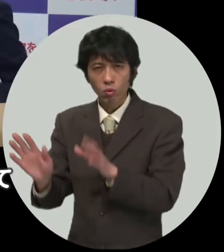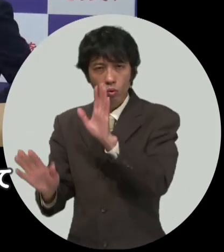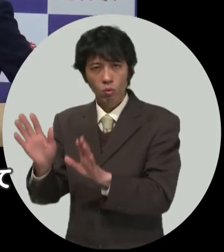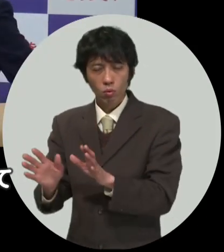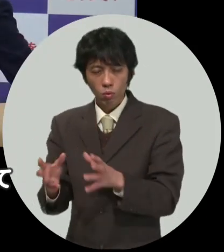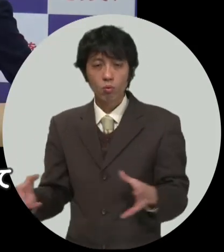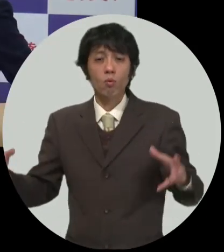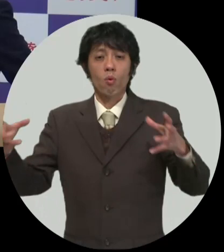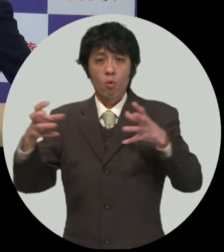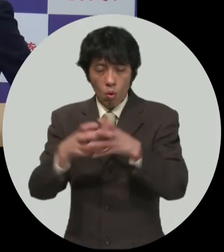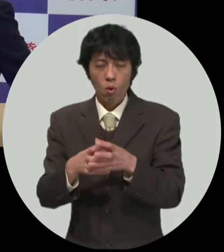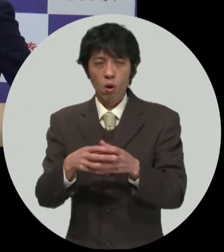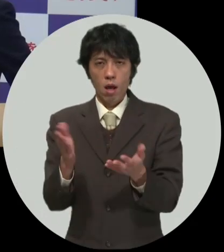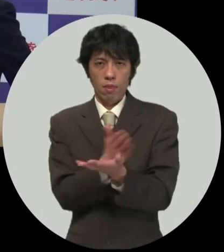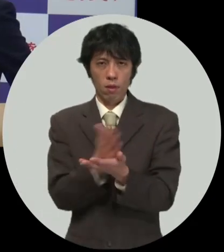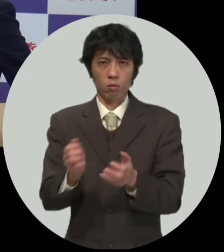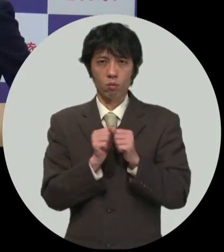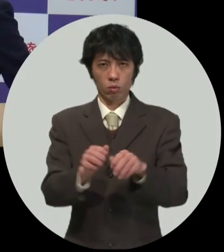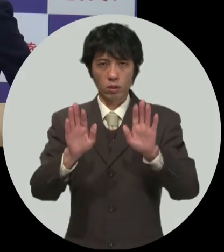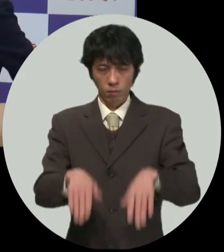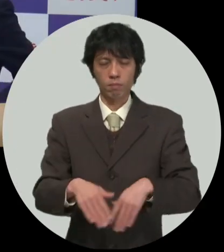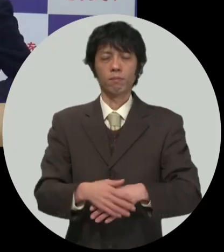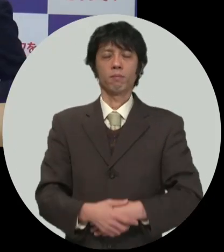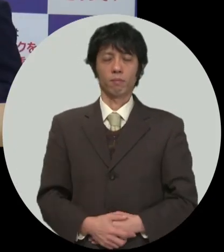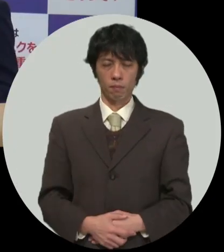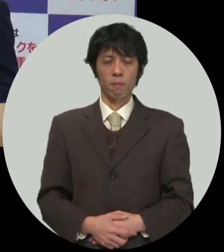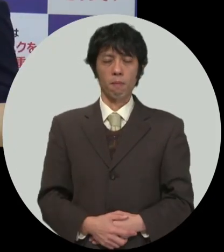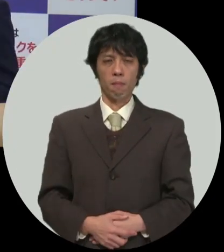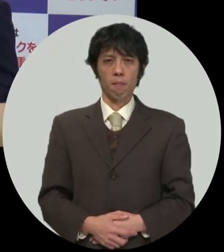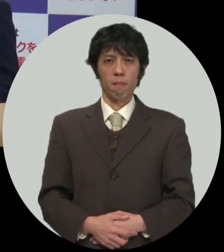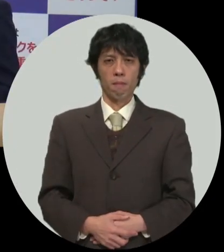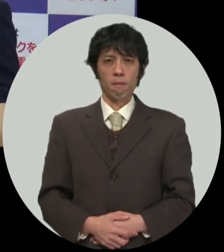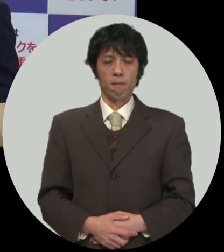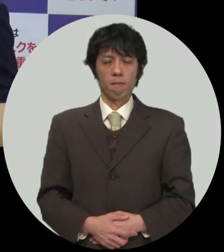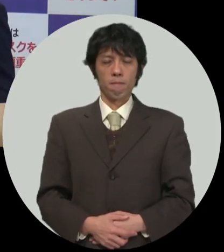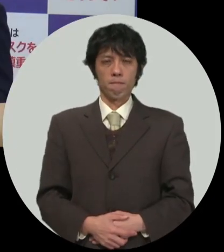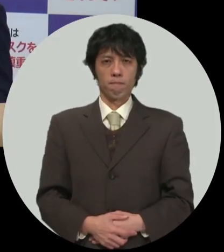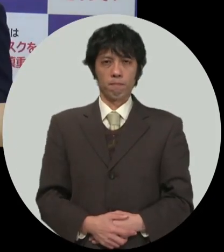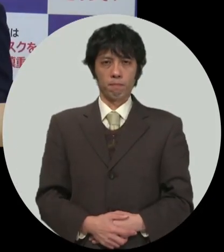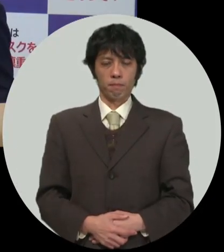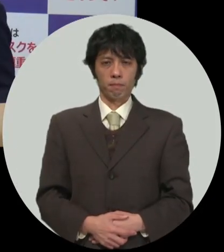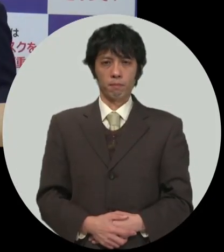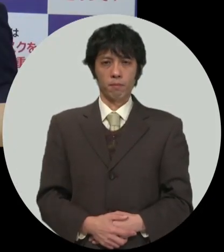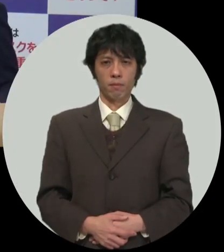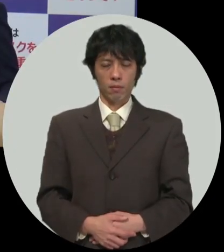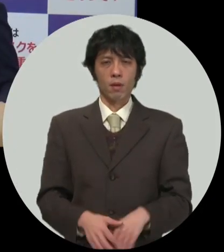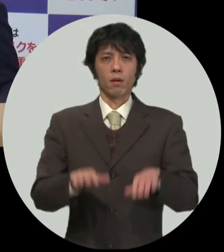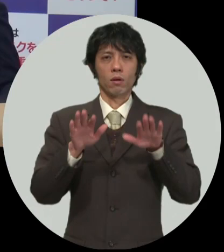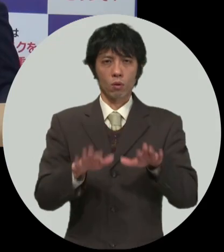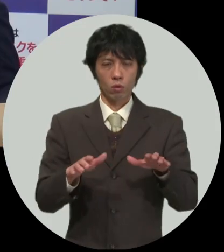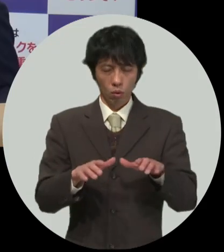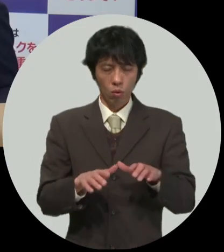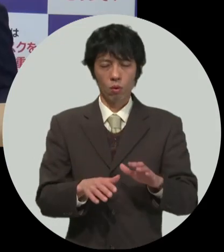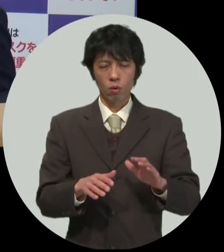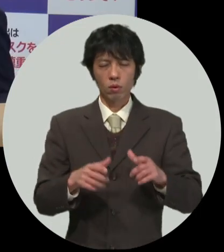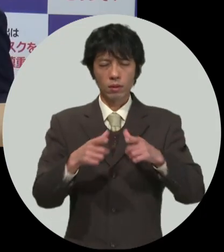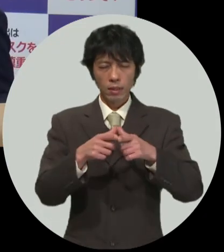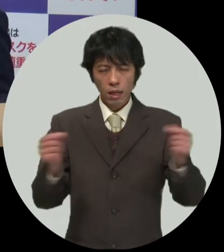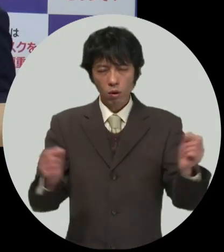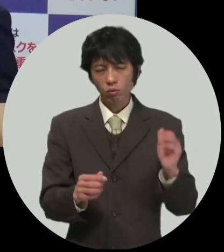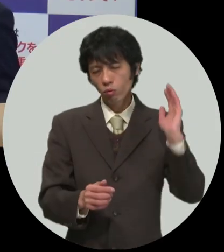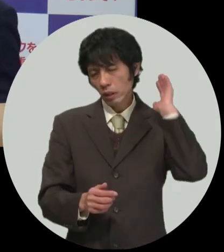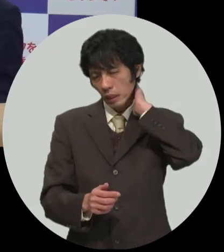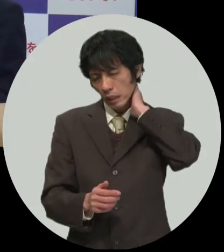です。ただですね、これはもうちょっと今日の都道府県知事会、全国知事会の意見交換